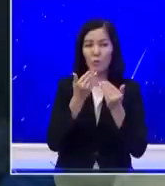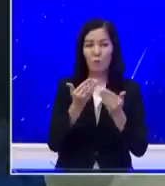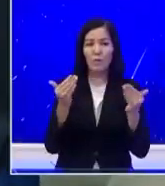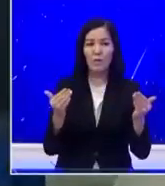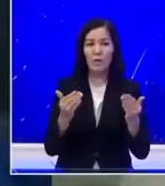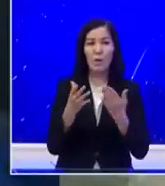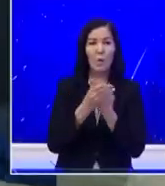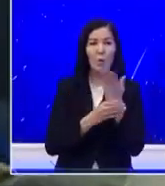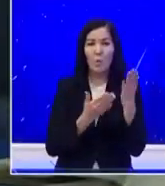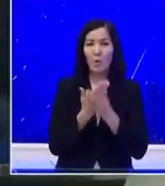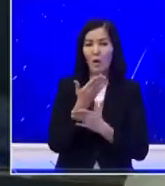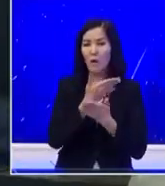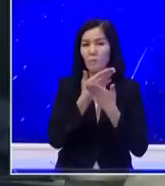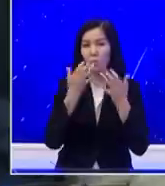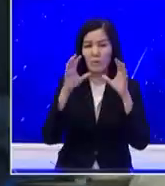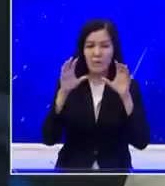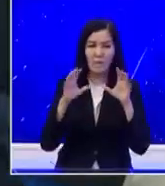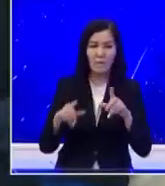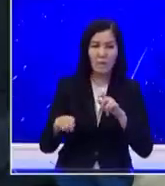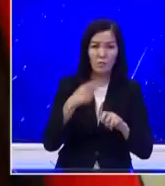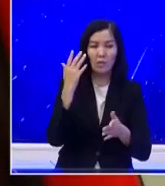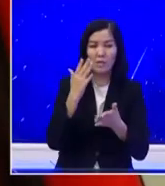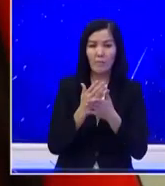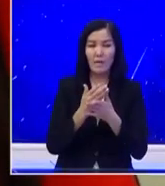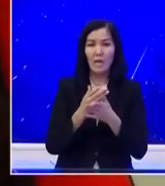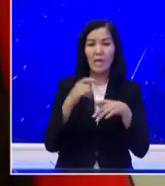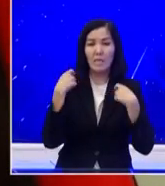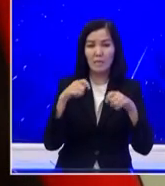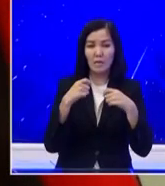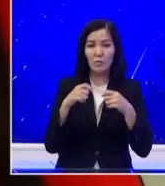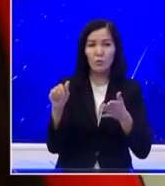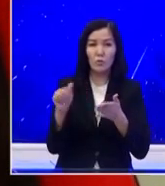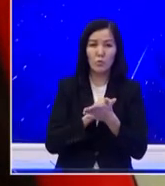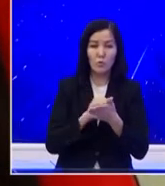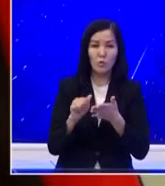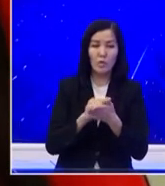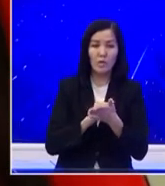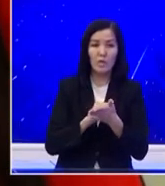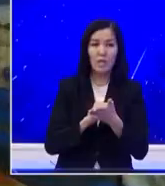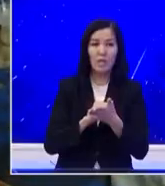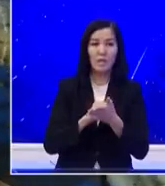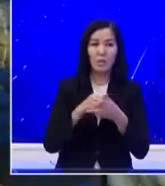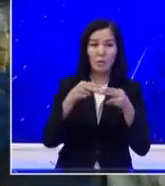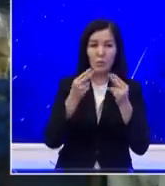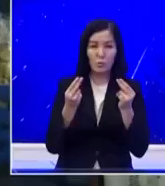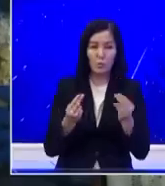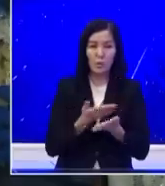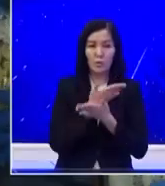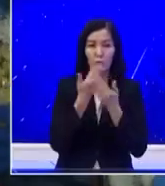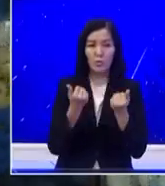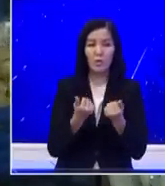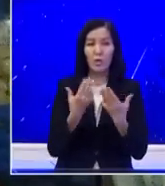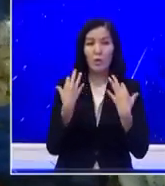Қолғап атымен жоқ. Заң бұзушылықта анықталды. Жеке сатушы сертификаты жоқ тұшпара сатқан. Рұқсат болу керек,